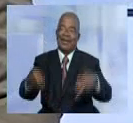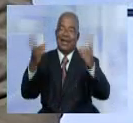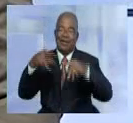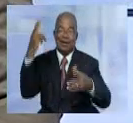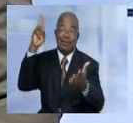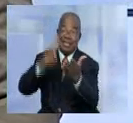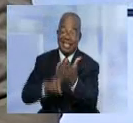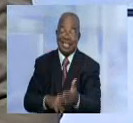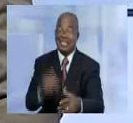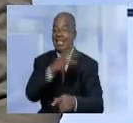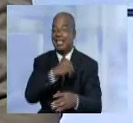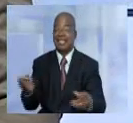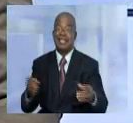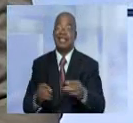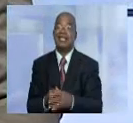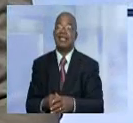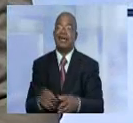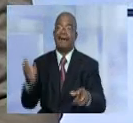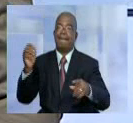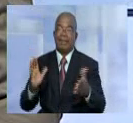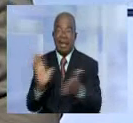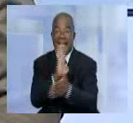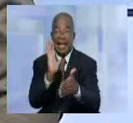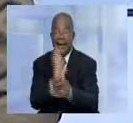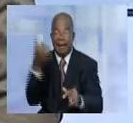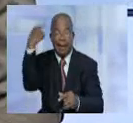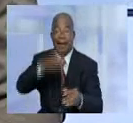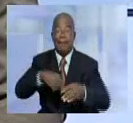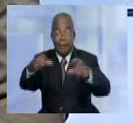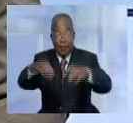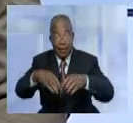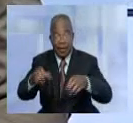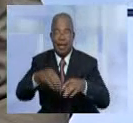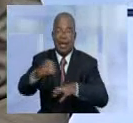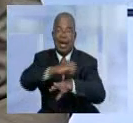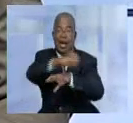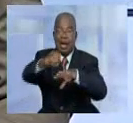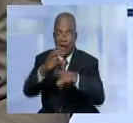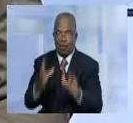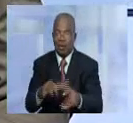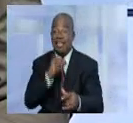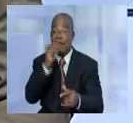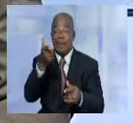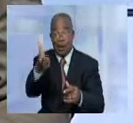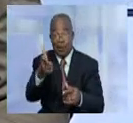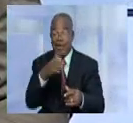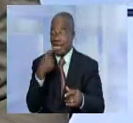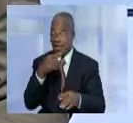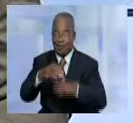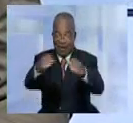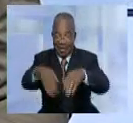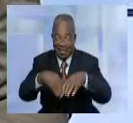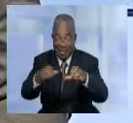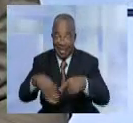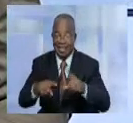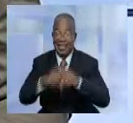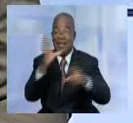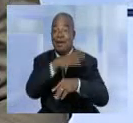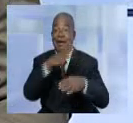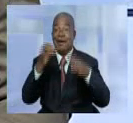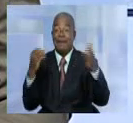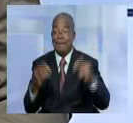la société minière Diti. La signature de convention a eu lieu à la primature au plateau en présence du chef du gouvernement